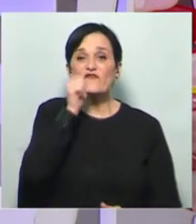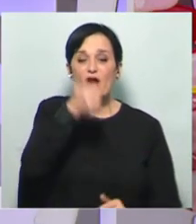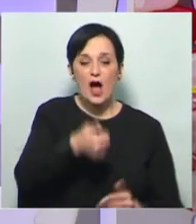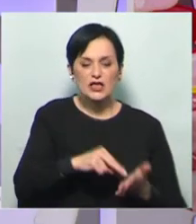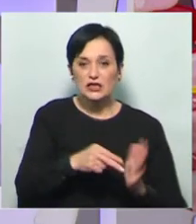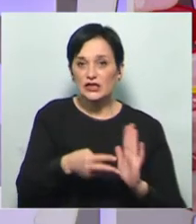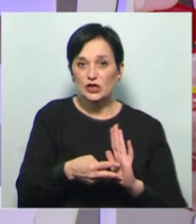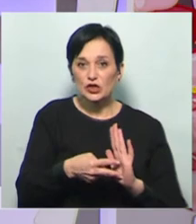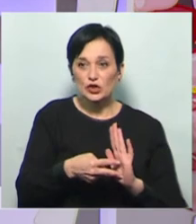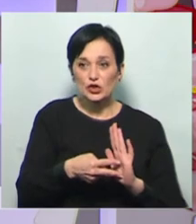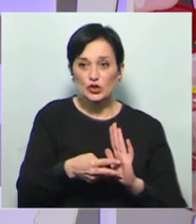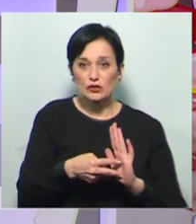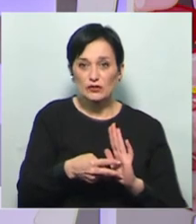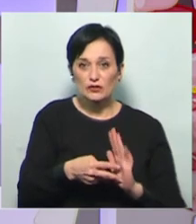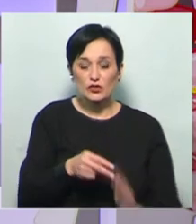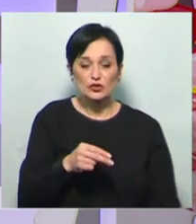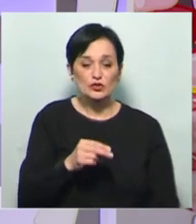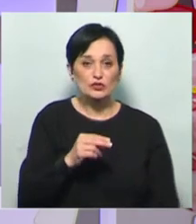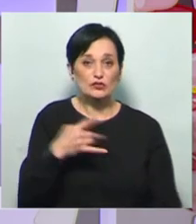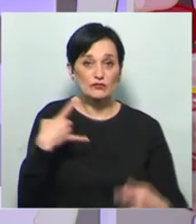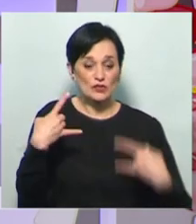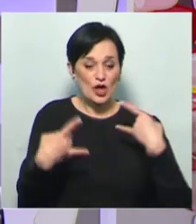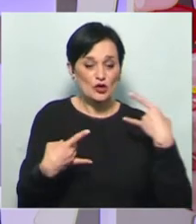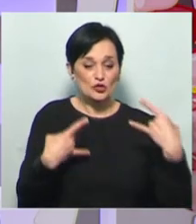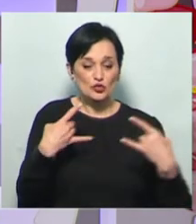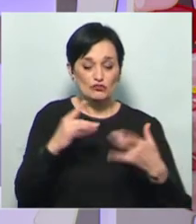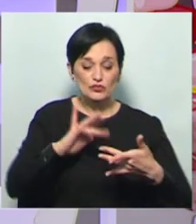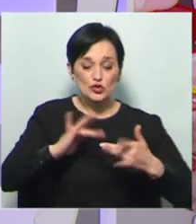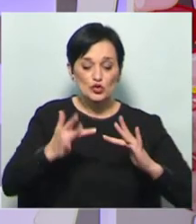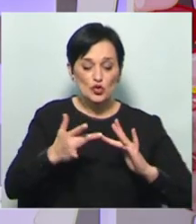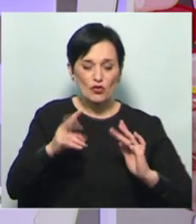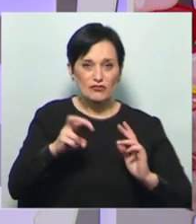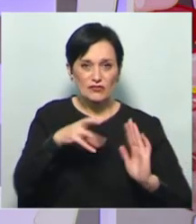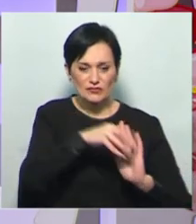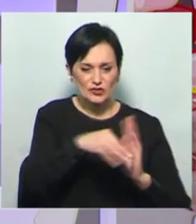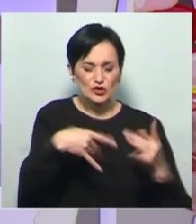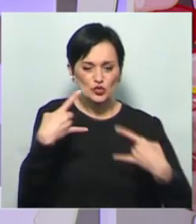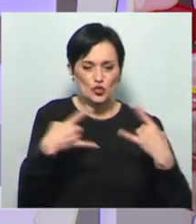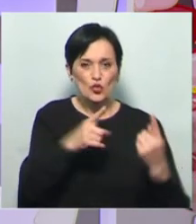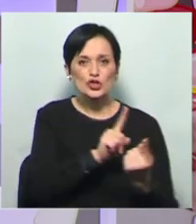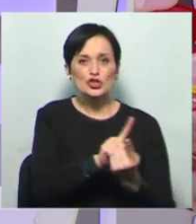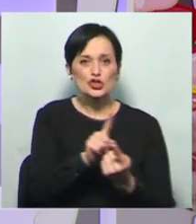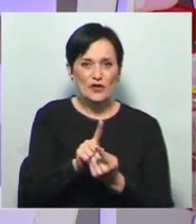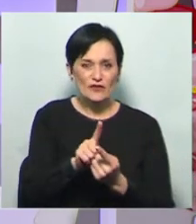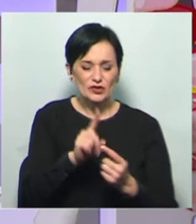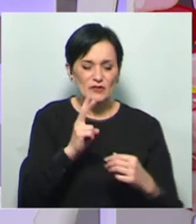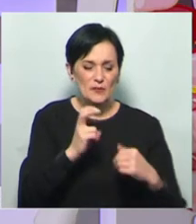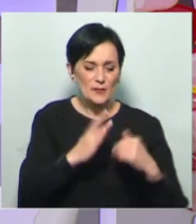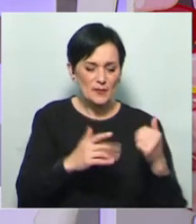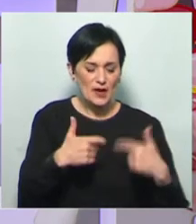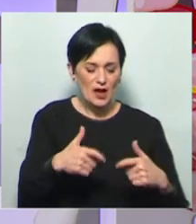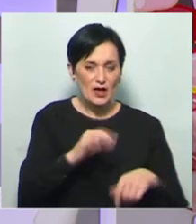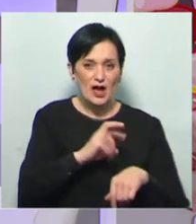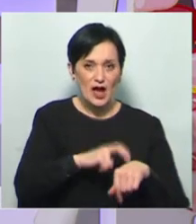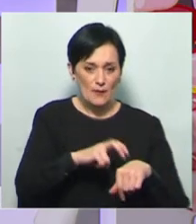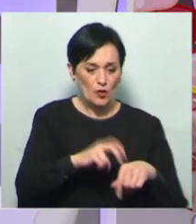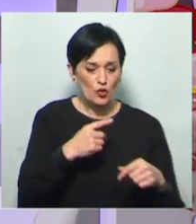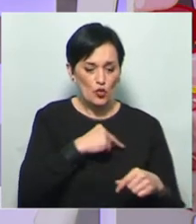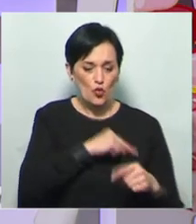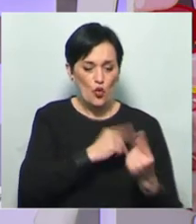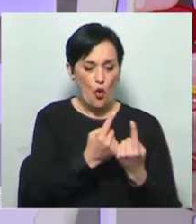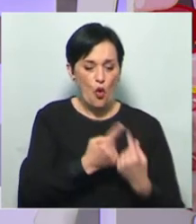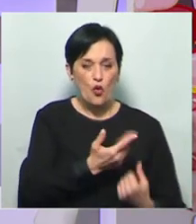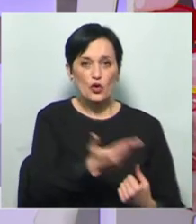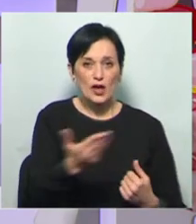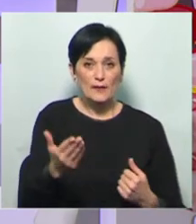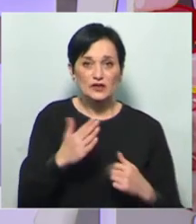გეგმება სოციალური მედიით შეხვედრა ზოგადი პრაქტიკის ექიმებთან და ჩვენ კოლეგებთან, სიზავთა სპეციალისტებთან,